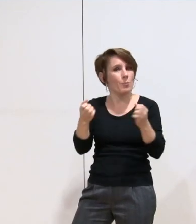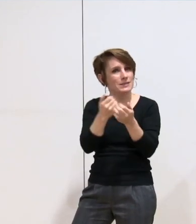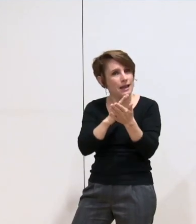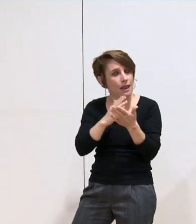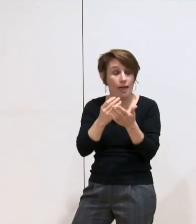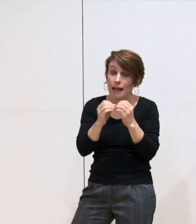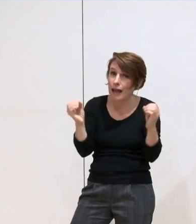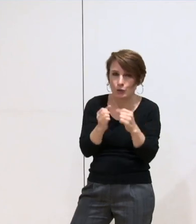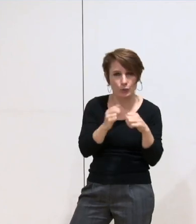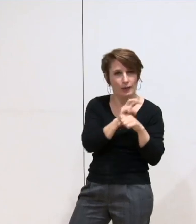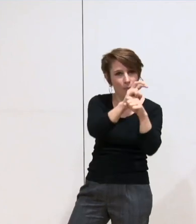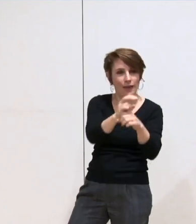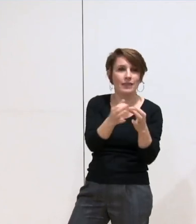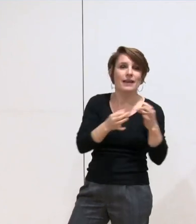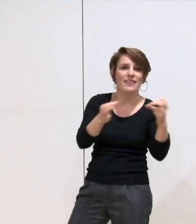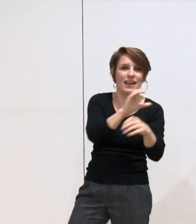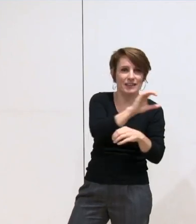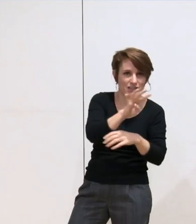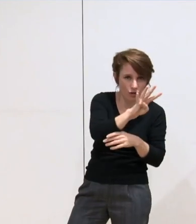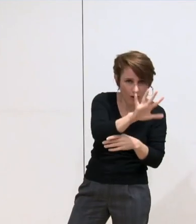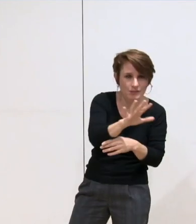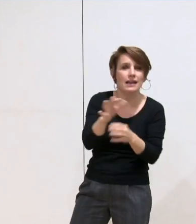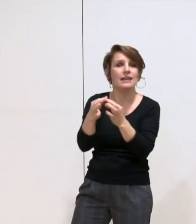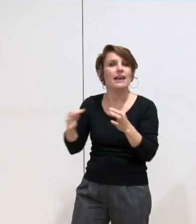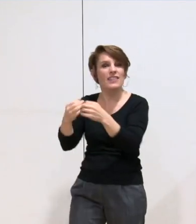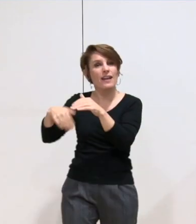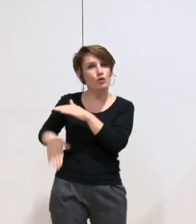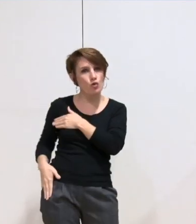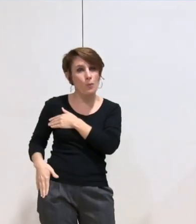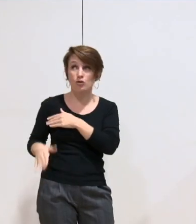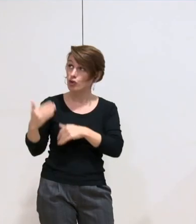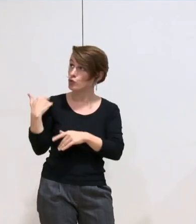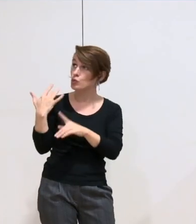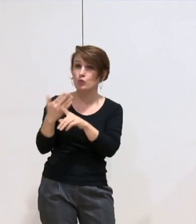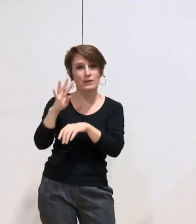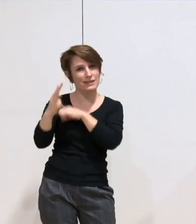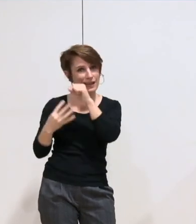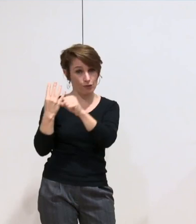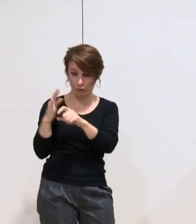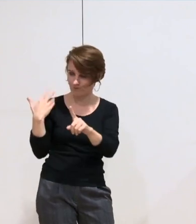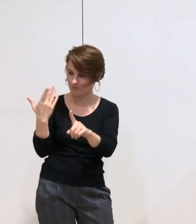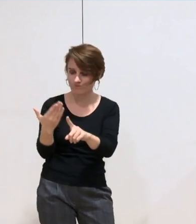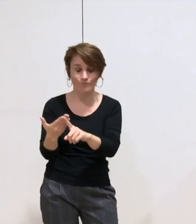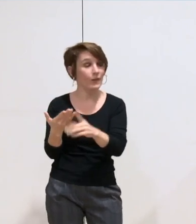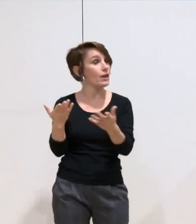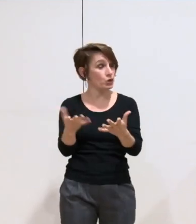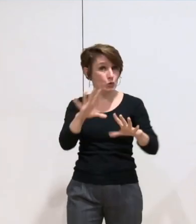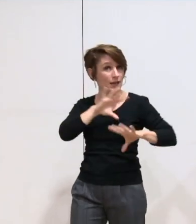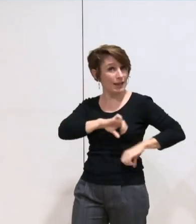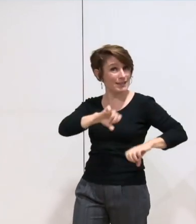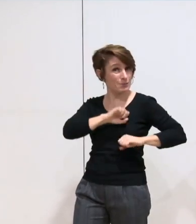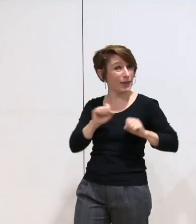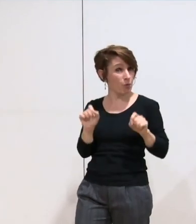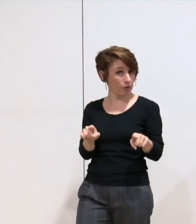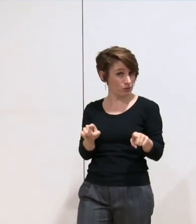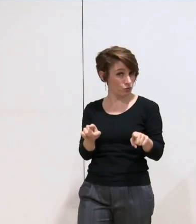Poche, cela depuis 4 ans. Cette expérimentation, et je l'ai dit ici, c'est dans le procès verbal,